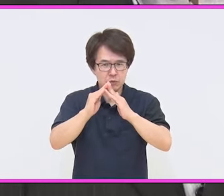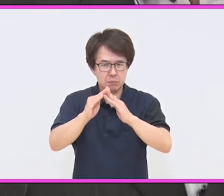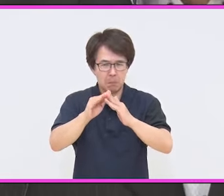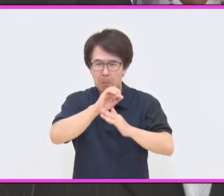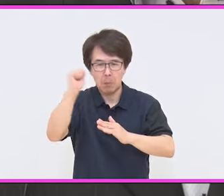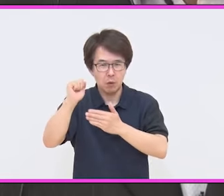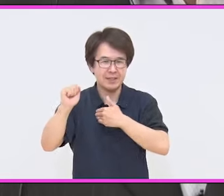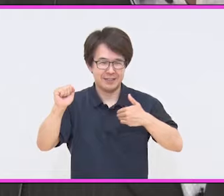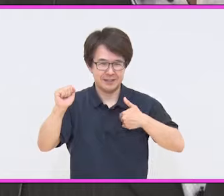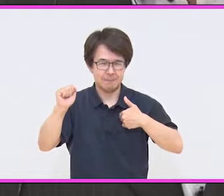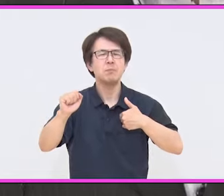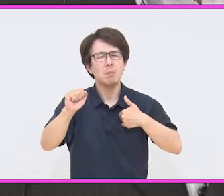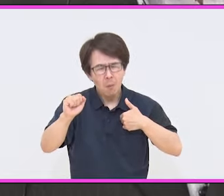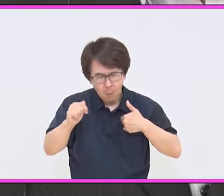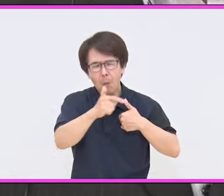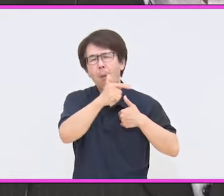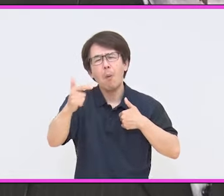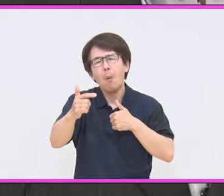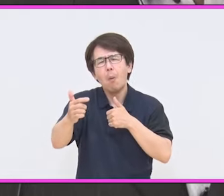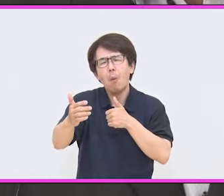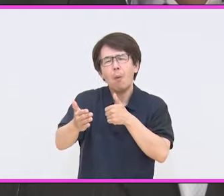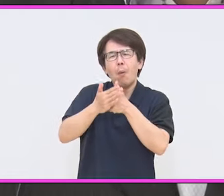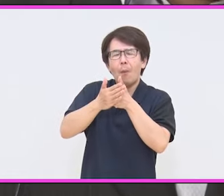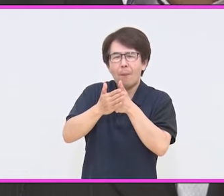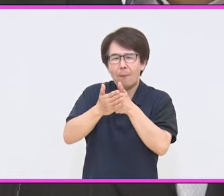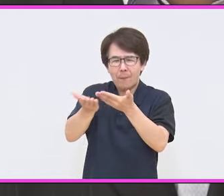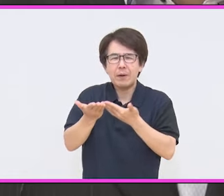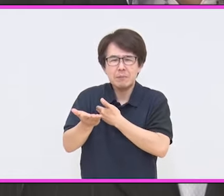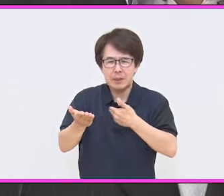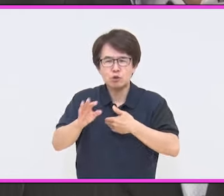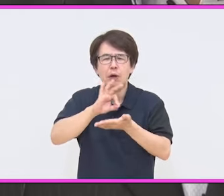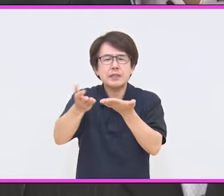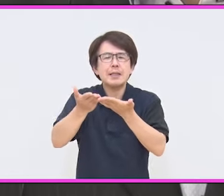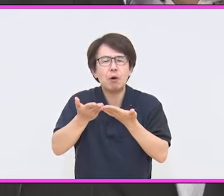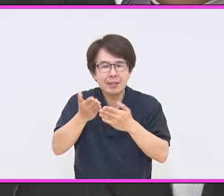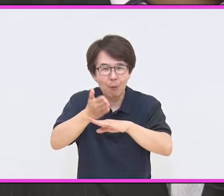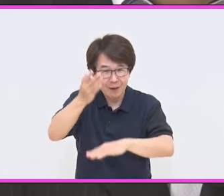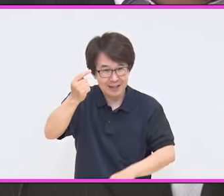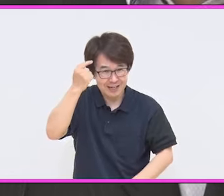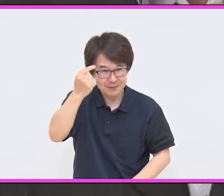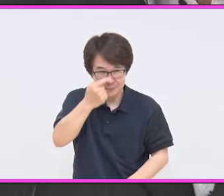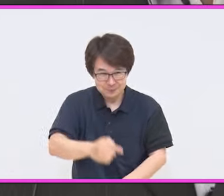くやっぱ使わせてもらえた、いただいたおかげだと思ってます。